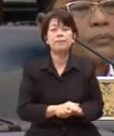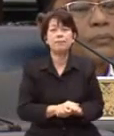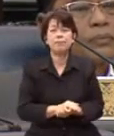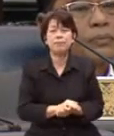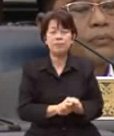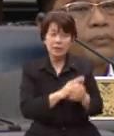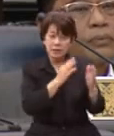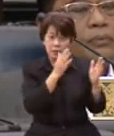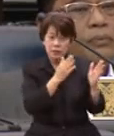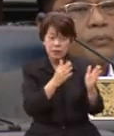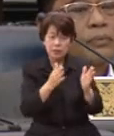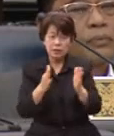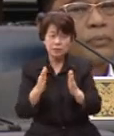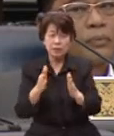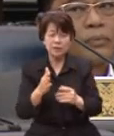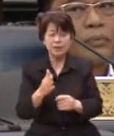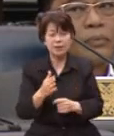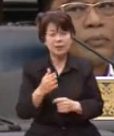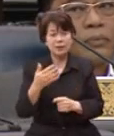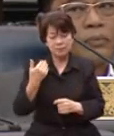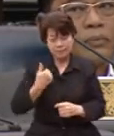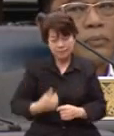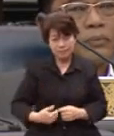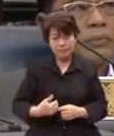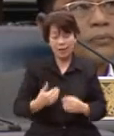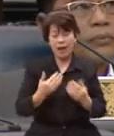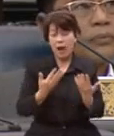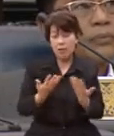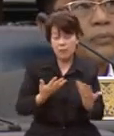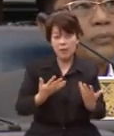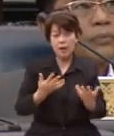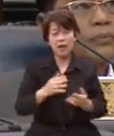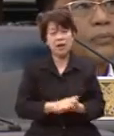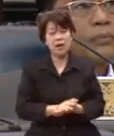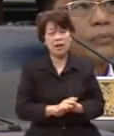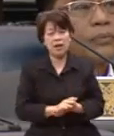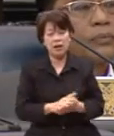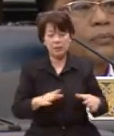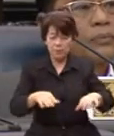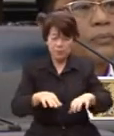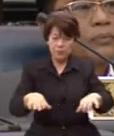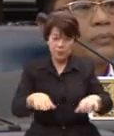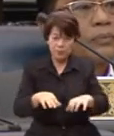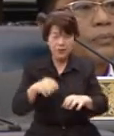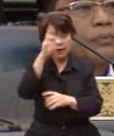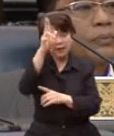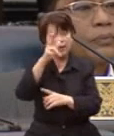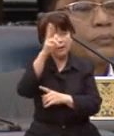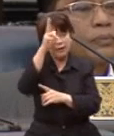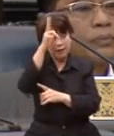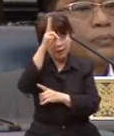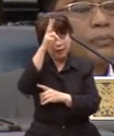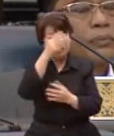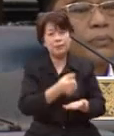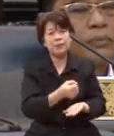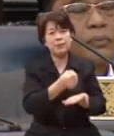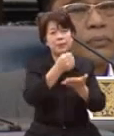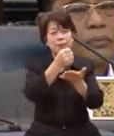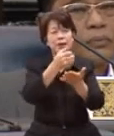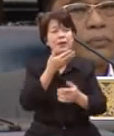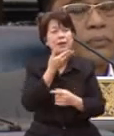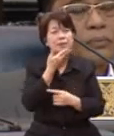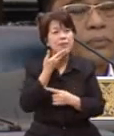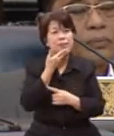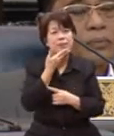perdagangan daripada saya berkaitan dengan Apakah tindakan kerajaan langkah-langkah kerajaan untuk beliau yang